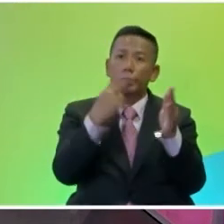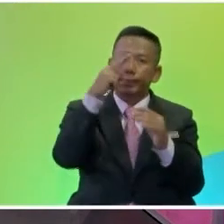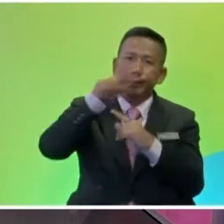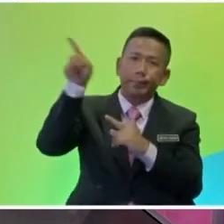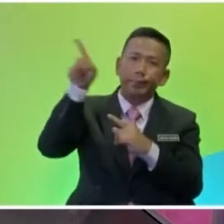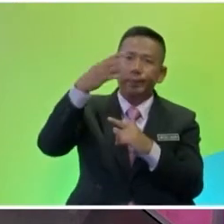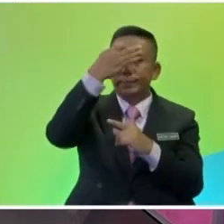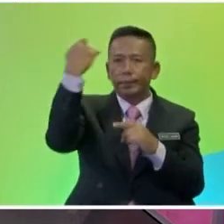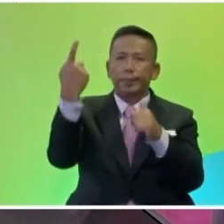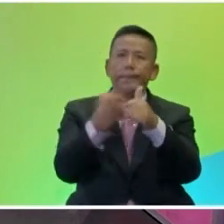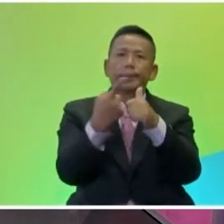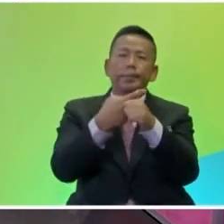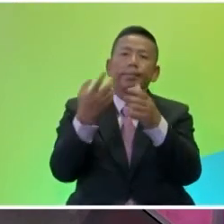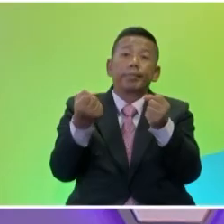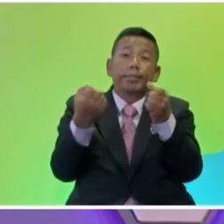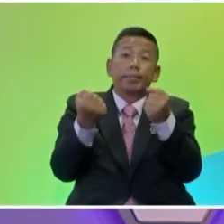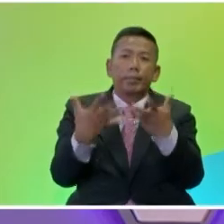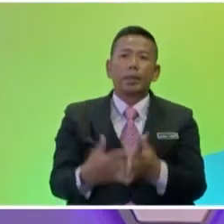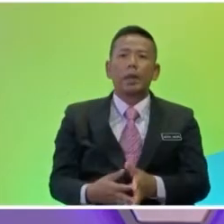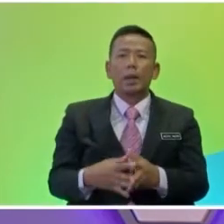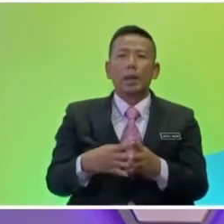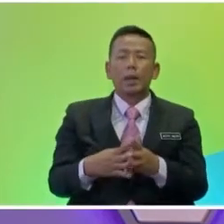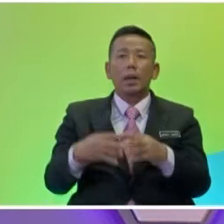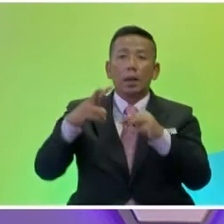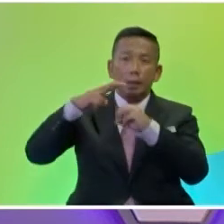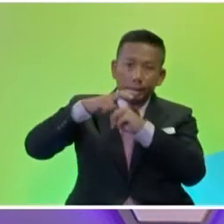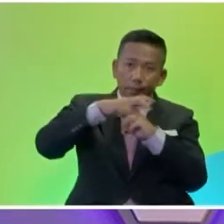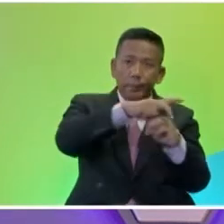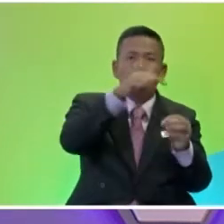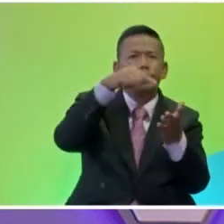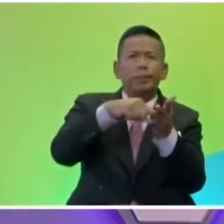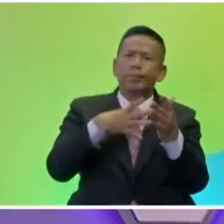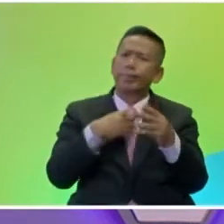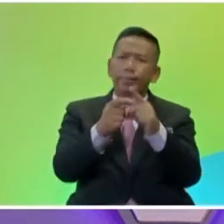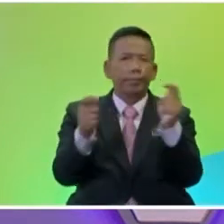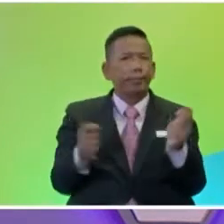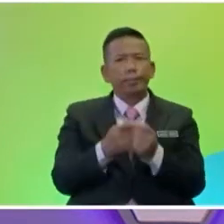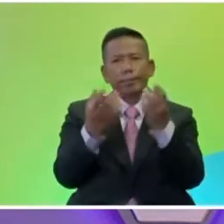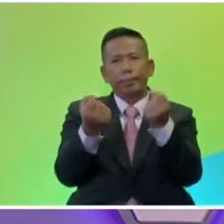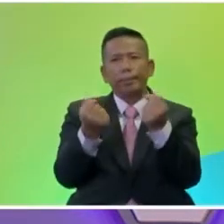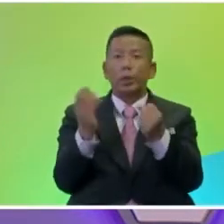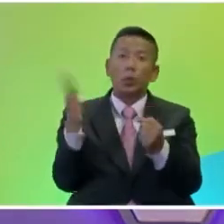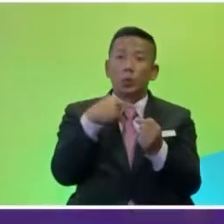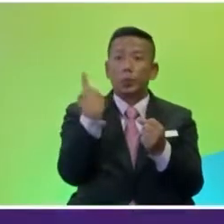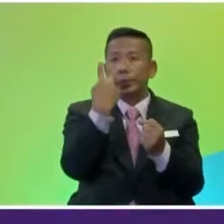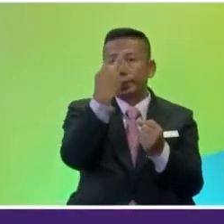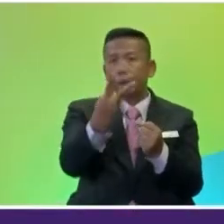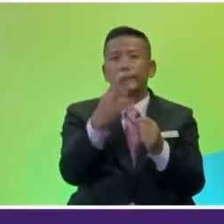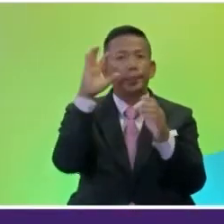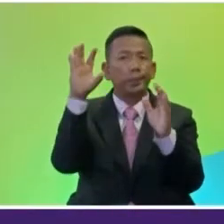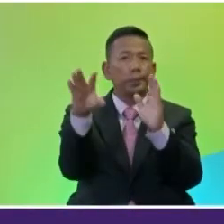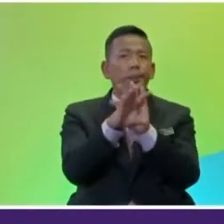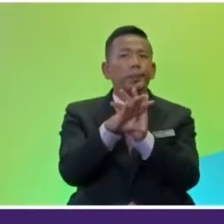fakta yang pertama kalian papan Oke mikroorganisme ini dia suka tempat yang lembab Mari kita lihat gambar tersebut